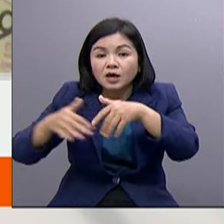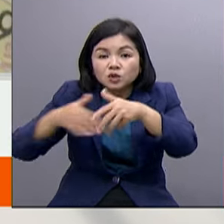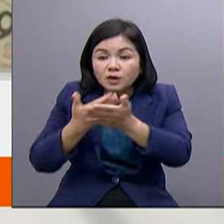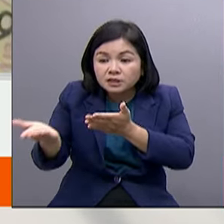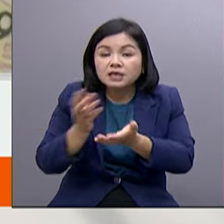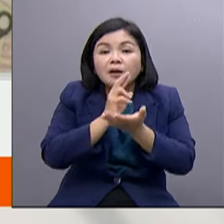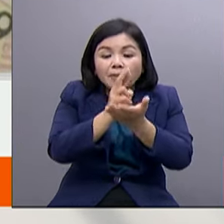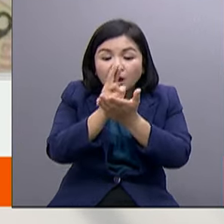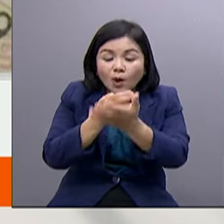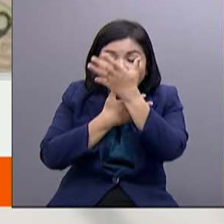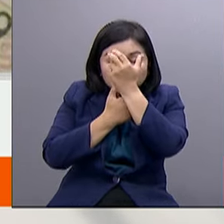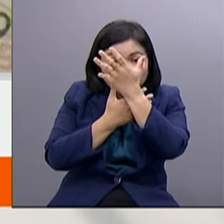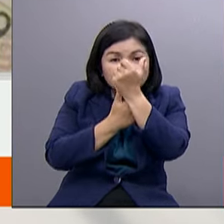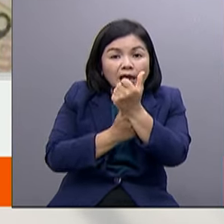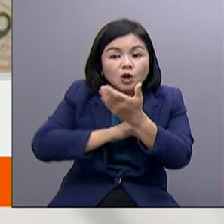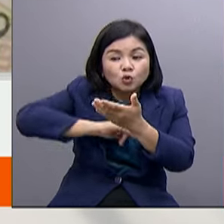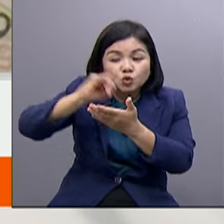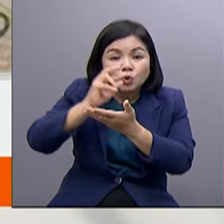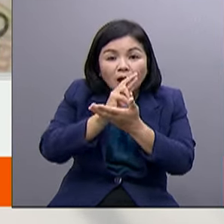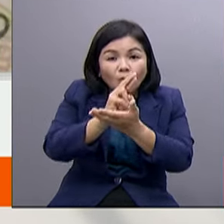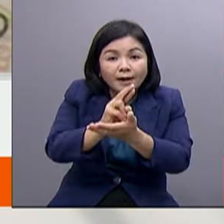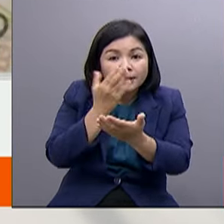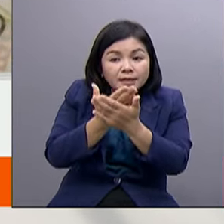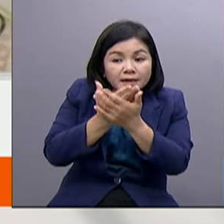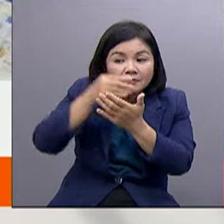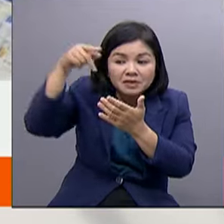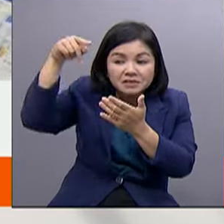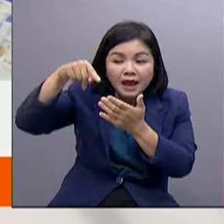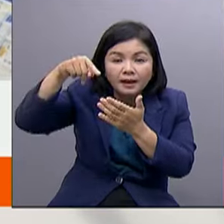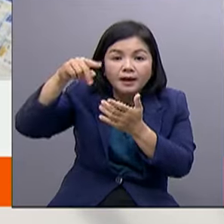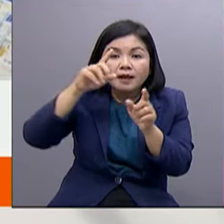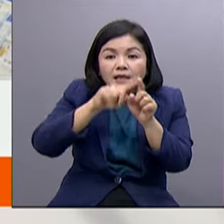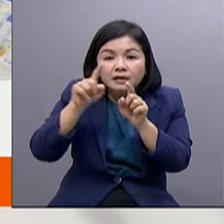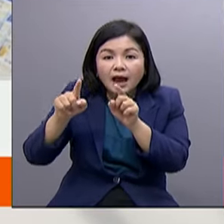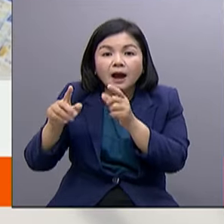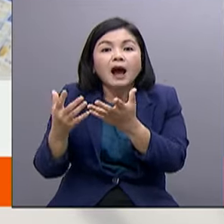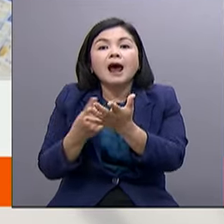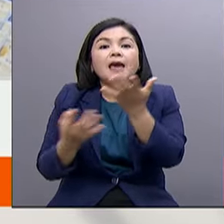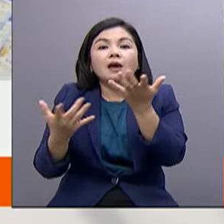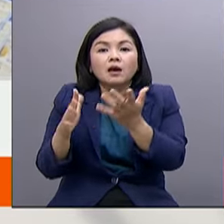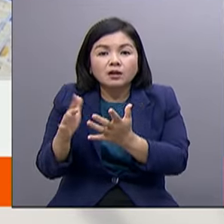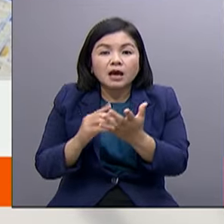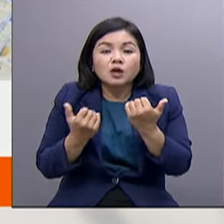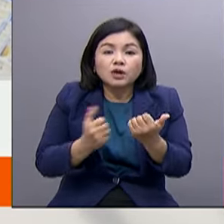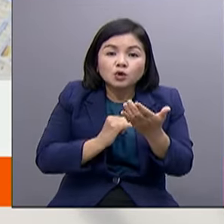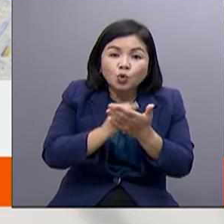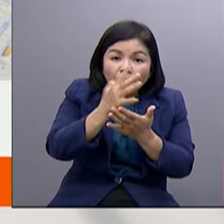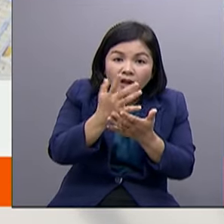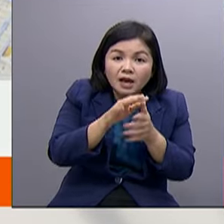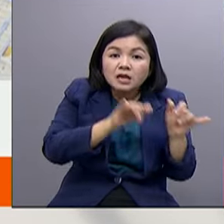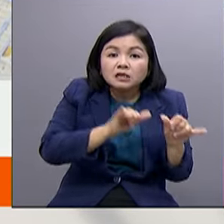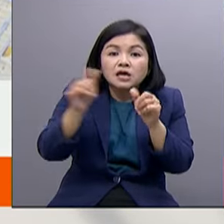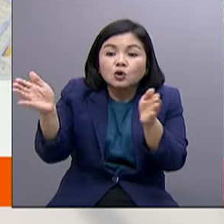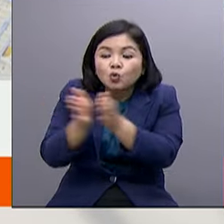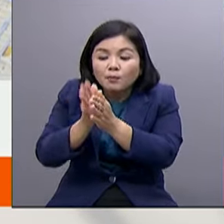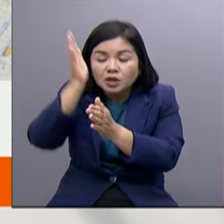มาเร้าใจใช่ไหมครับเนี่ยมีรางวัลพิเศษจะมีรางวัลสมทบอะไรพวกนี้นะครับรางวัลพิเศษก็ดูเหมือนยังอุบๆอยู่น